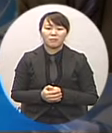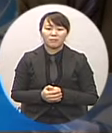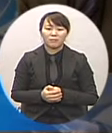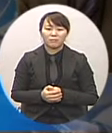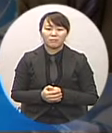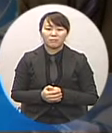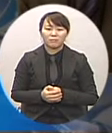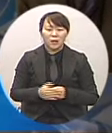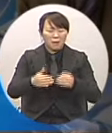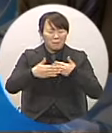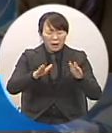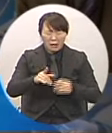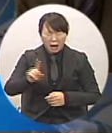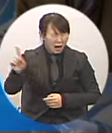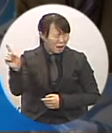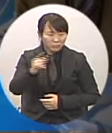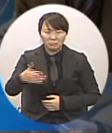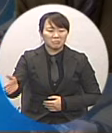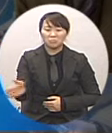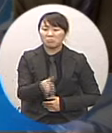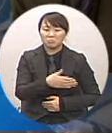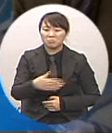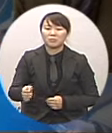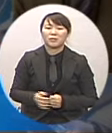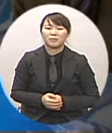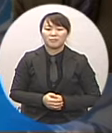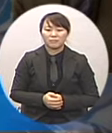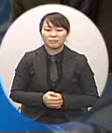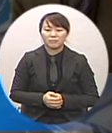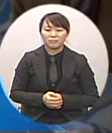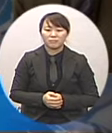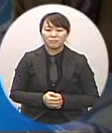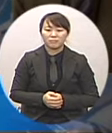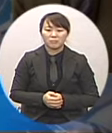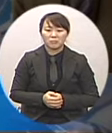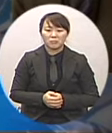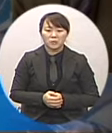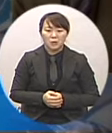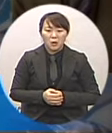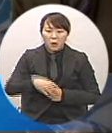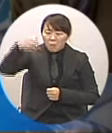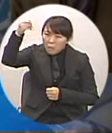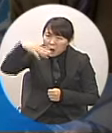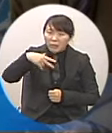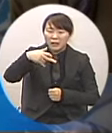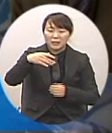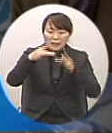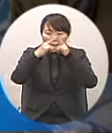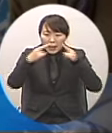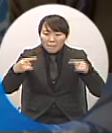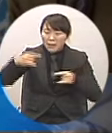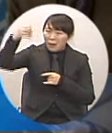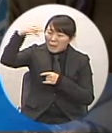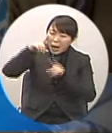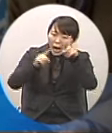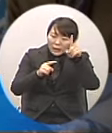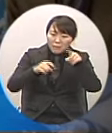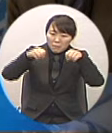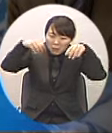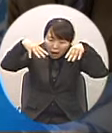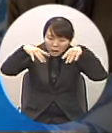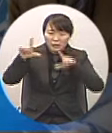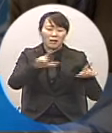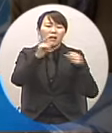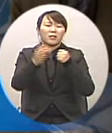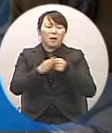뭐 방에 뭐 아무 불이라는 캠핑등 하나 사갖고 키워놓고 살고